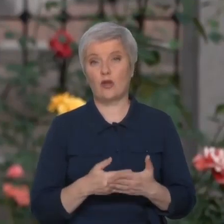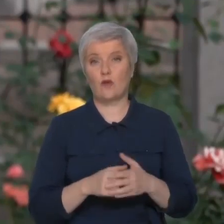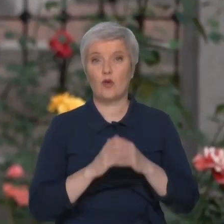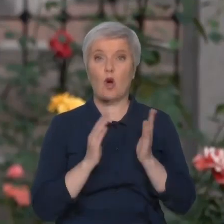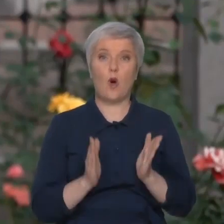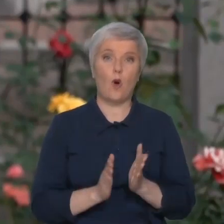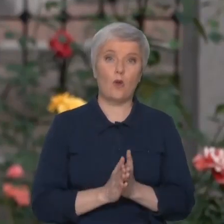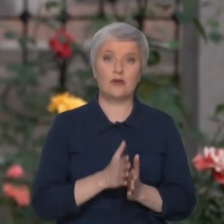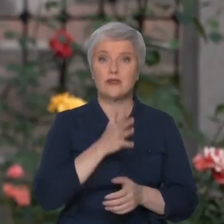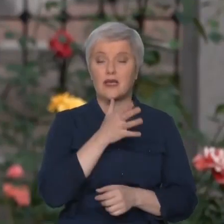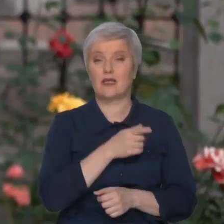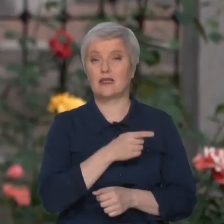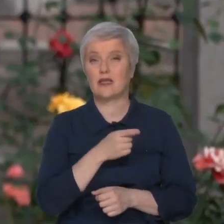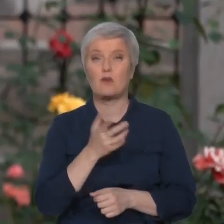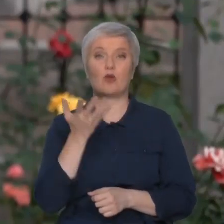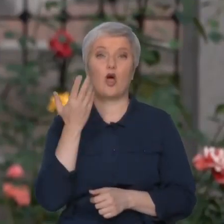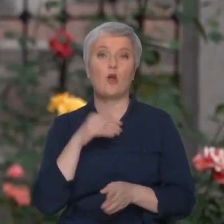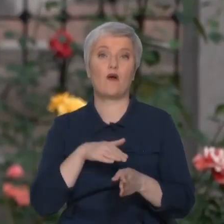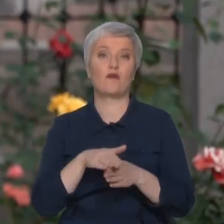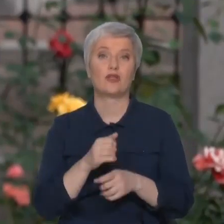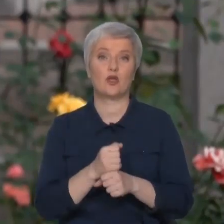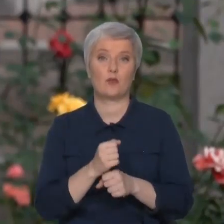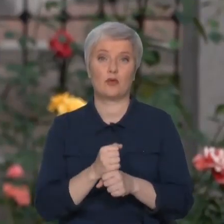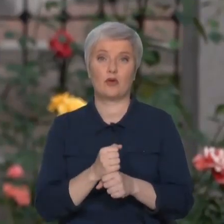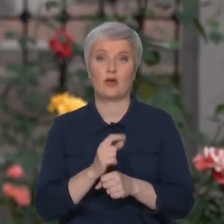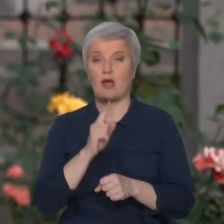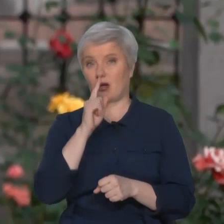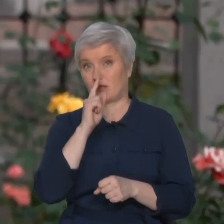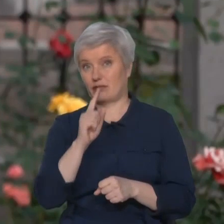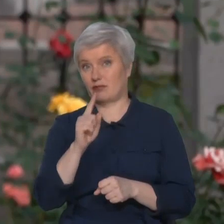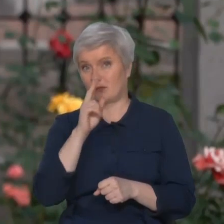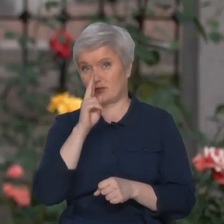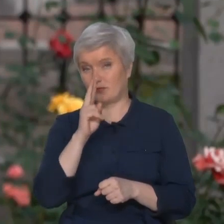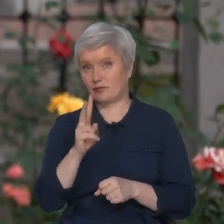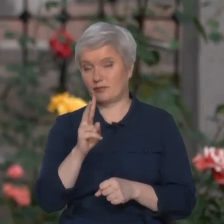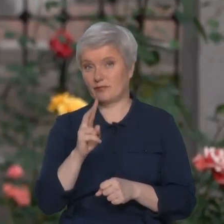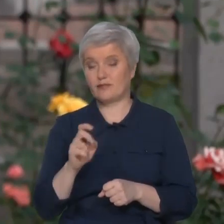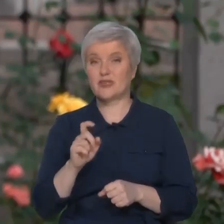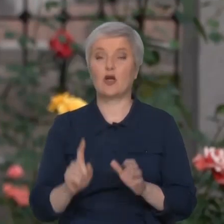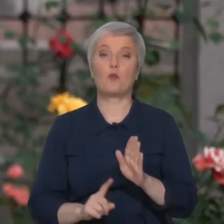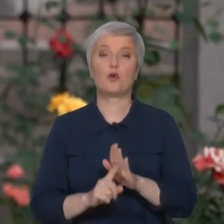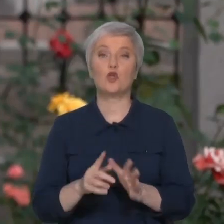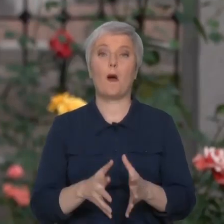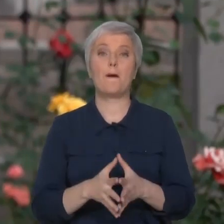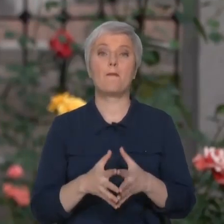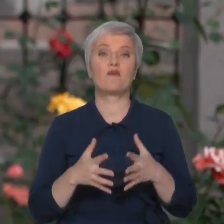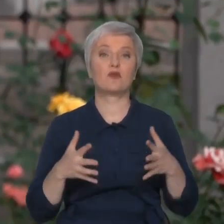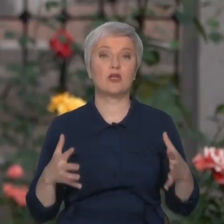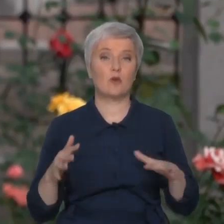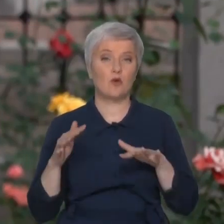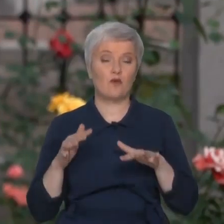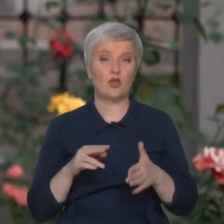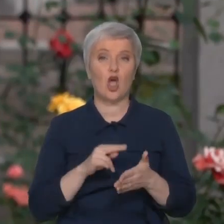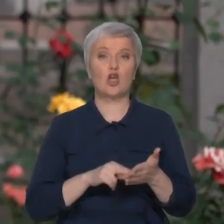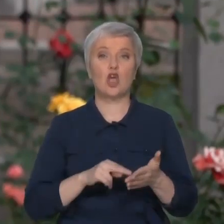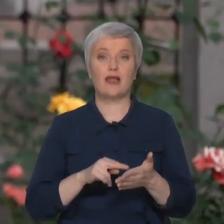обсяги, терміни, от коли буде робота виконана, це 1-2 місяці. Спочатку повномасштабного вторгнення